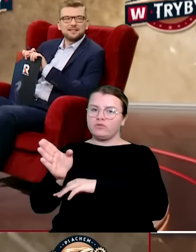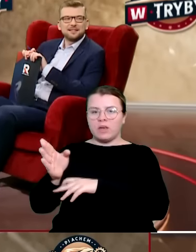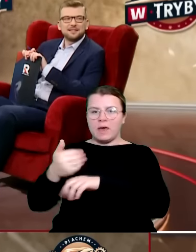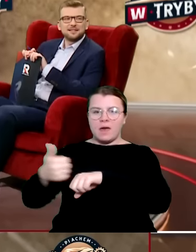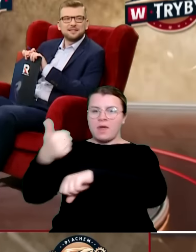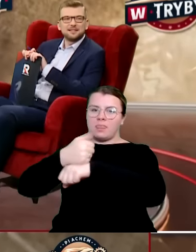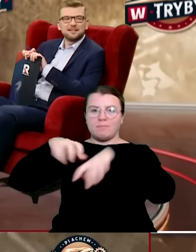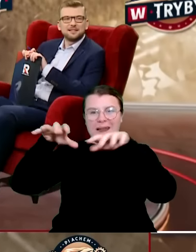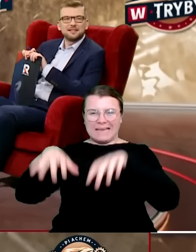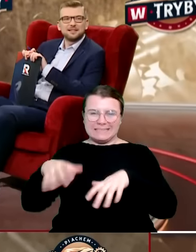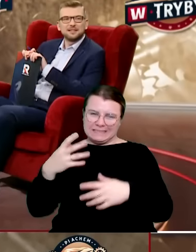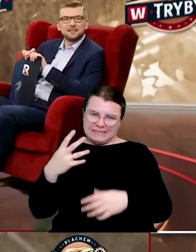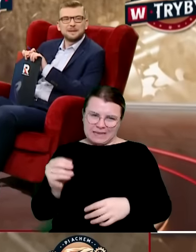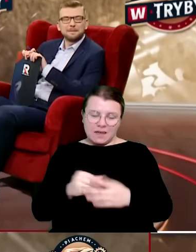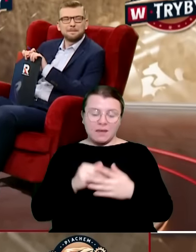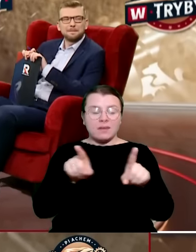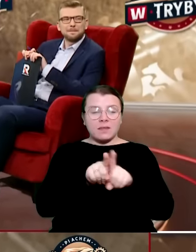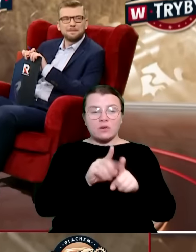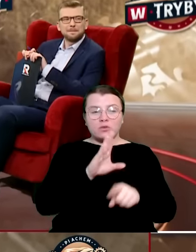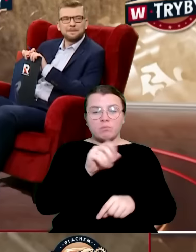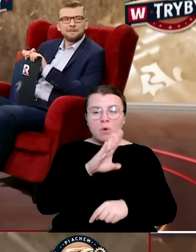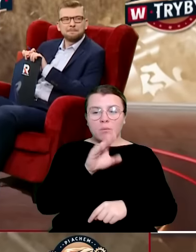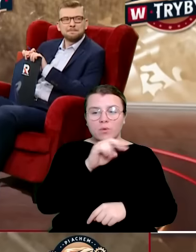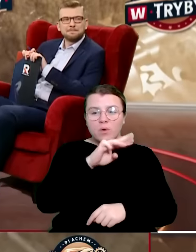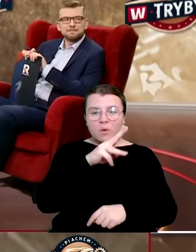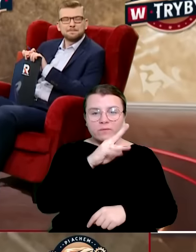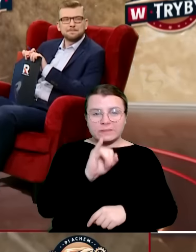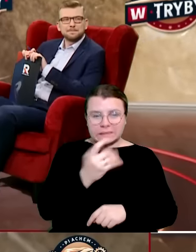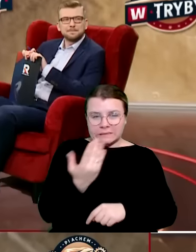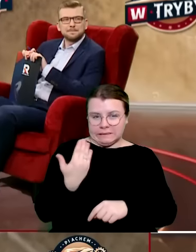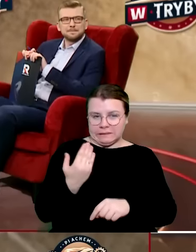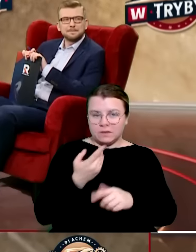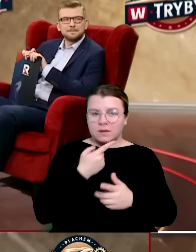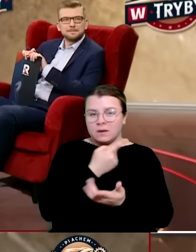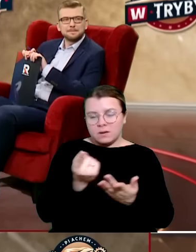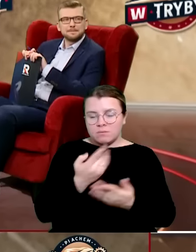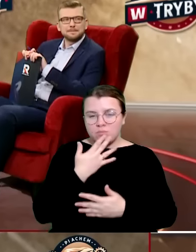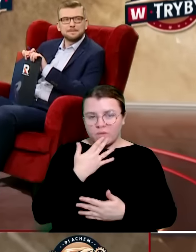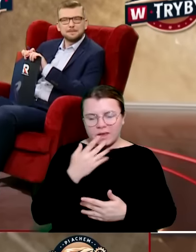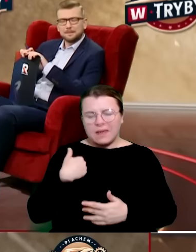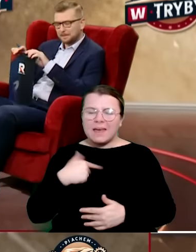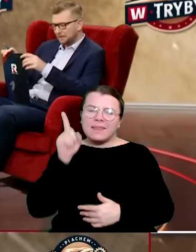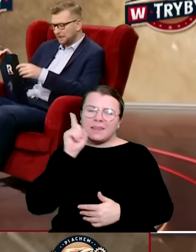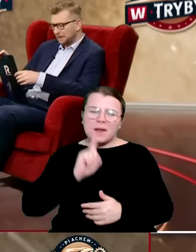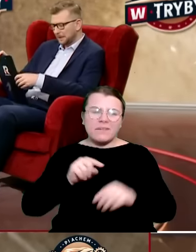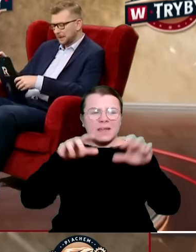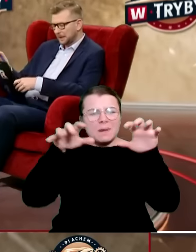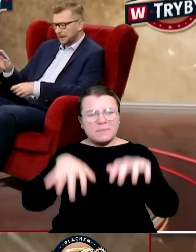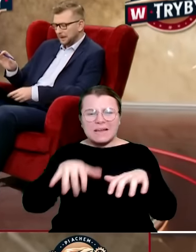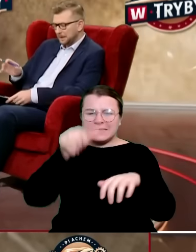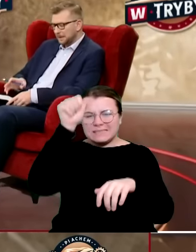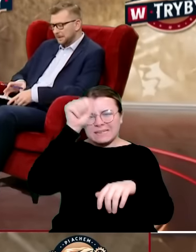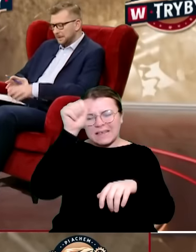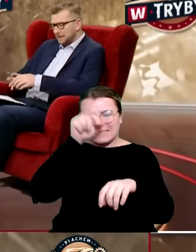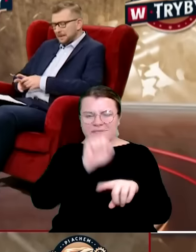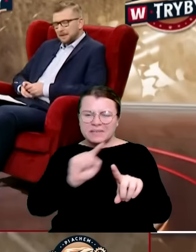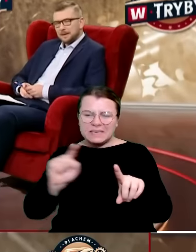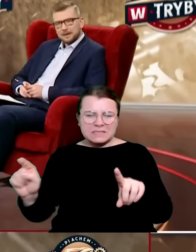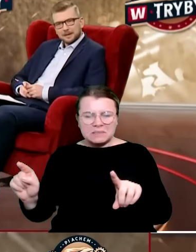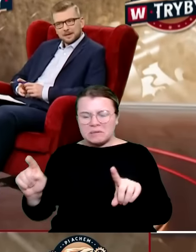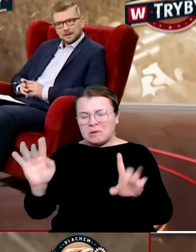ten pan Dąbrowski, którego przywołaliście przed momentem, ja powiem szczerze, za bardzo się nie przywiązuje do nazwisk tych prezesów, bo tam wieść gminna niesie, czy tam